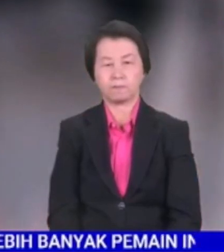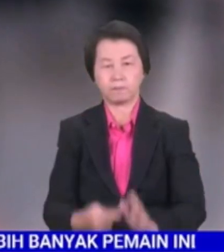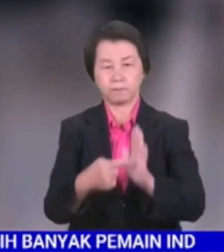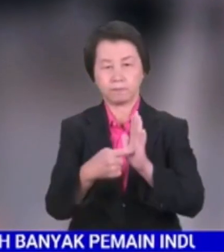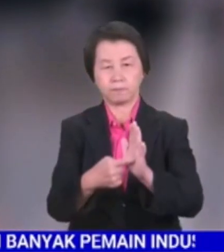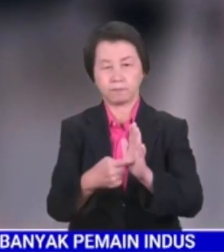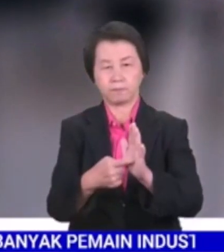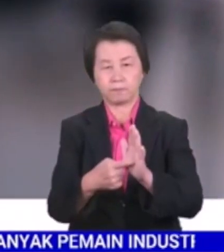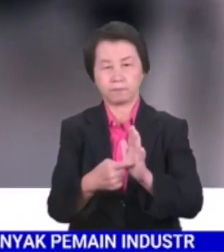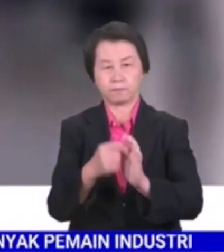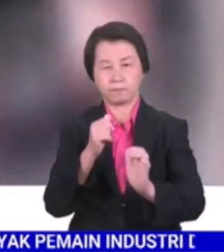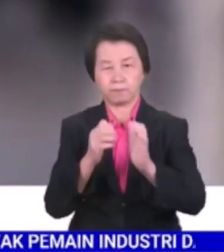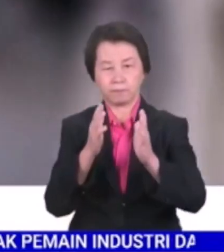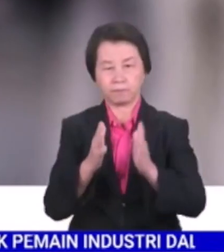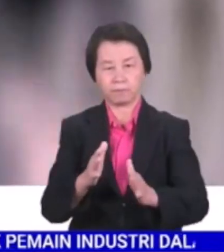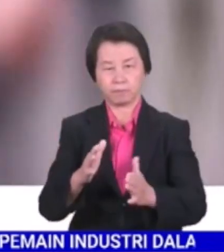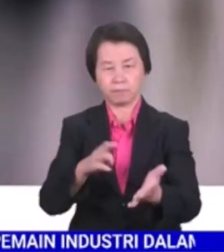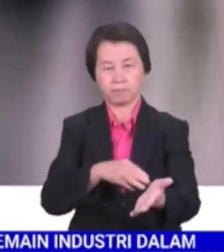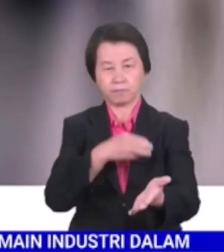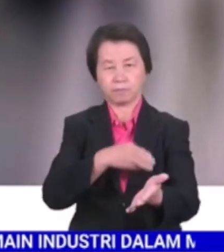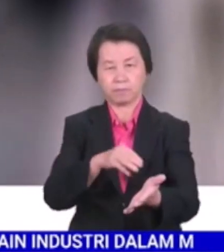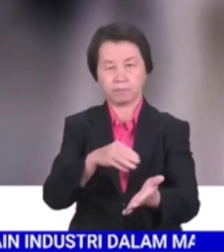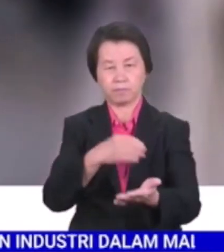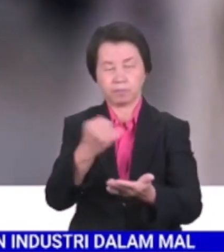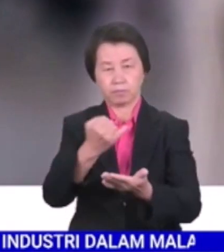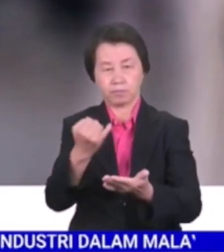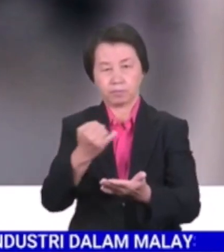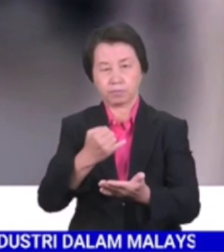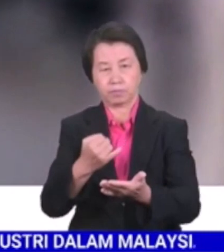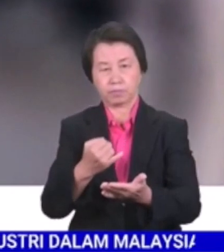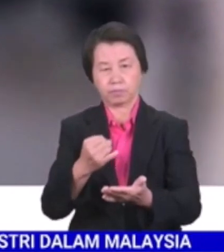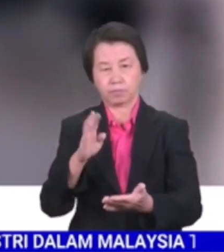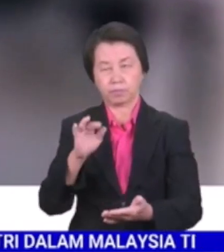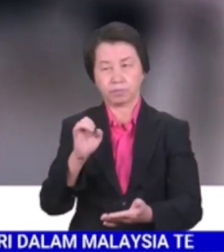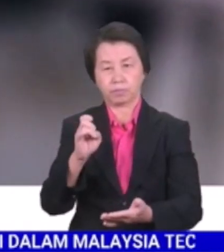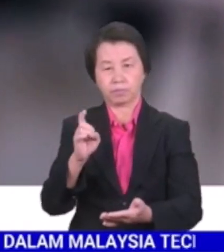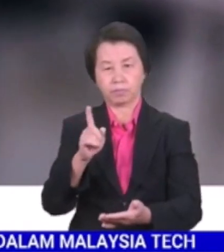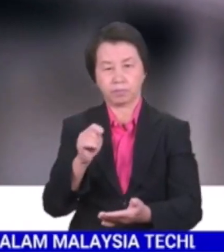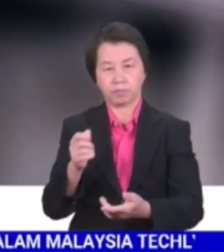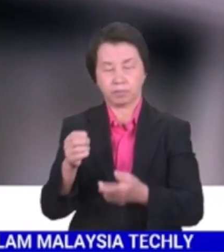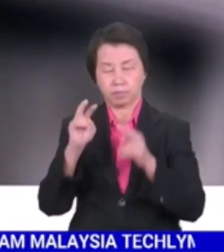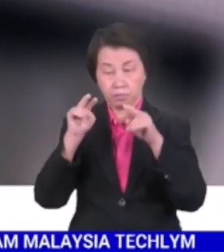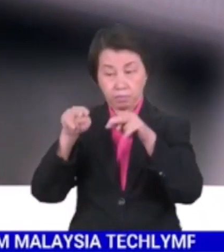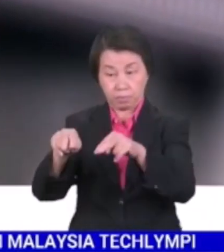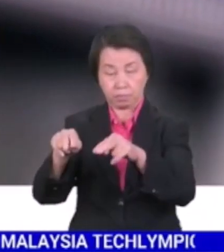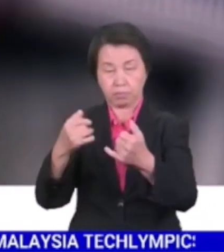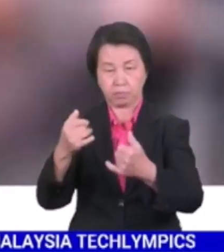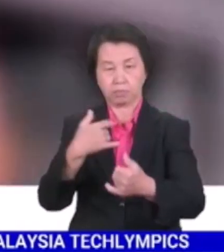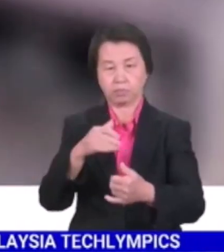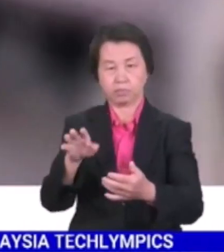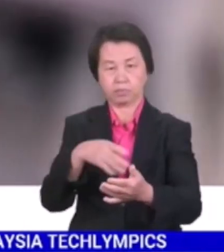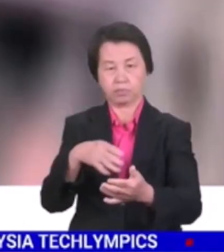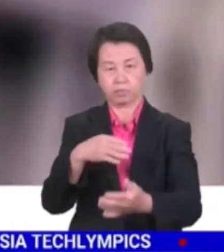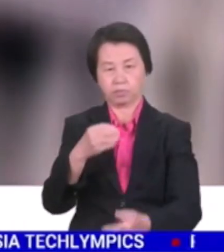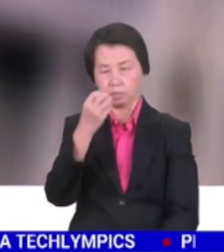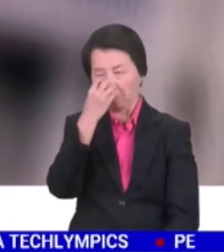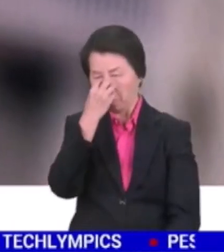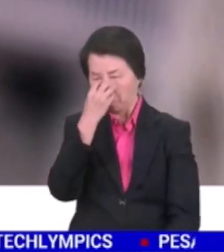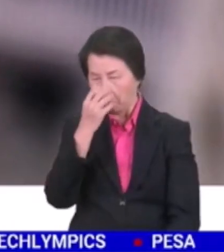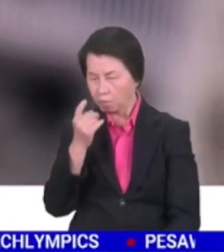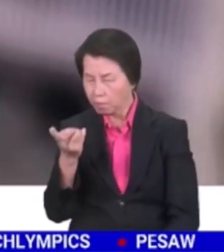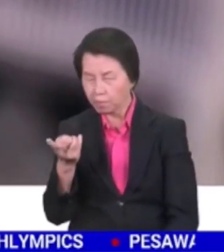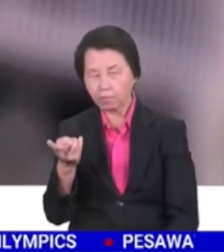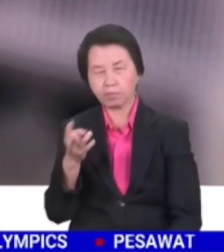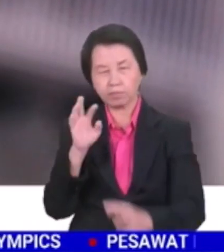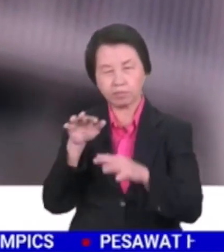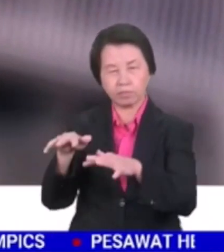Persembahan artis jalanan seperti pemuzik, pelukis dan badut sering menjadi tarikan utama orang ramai. Persembahan unik dan memukau